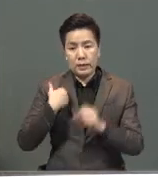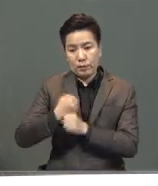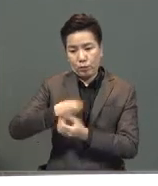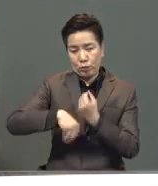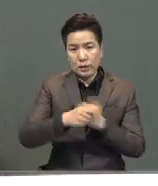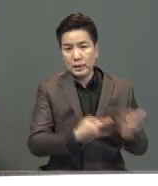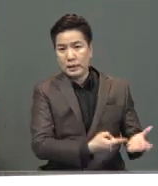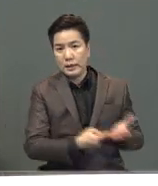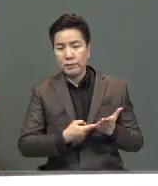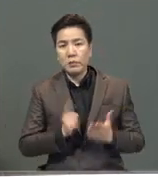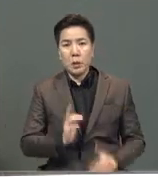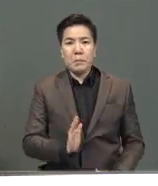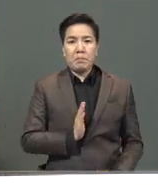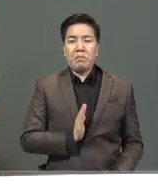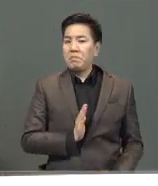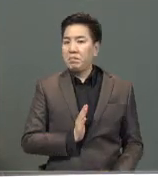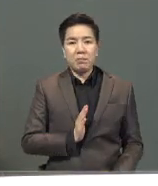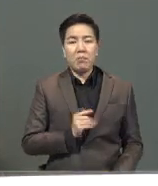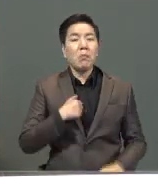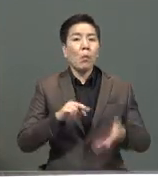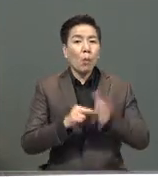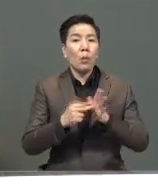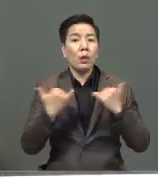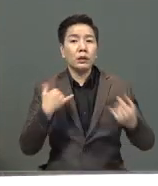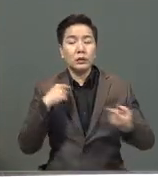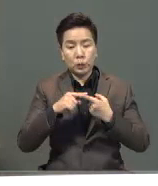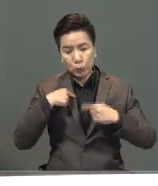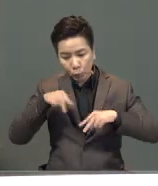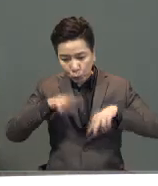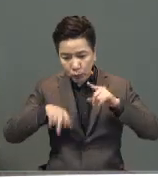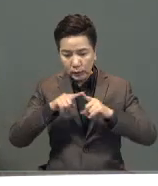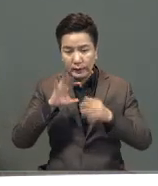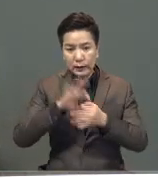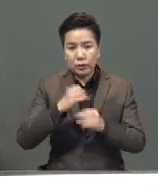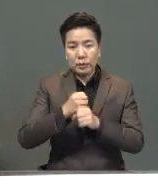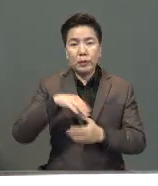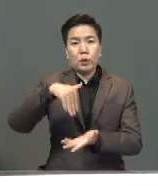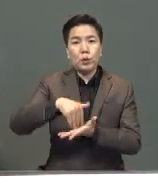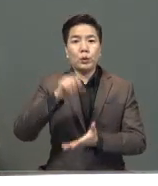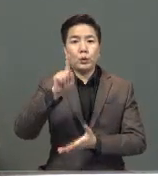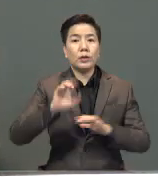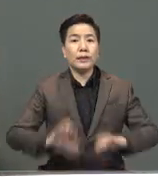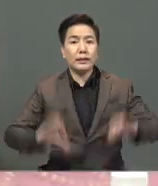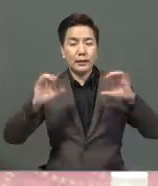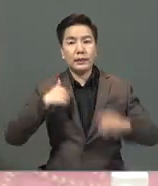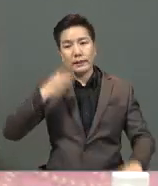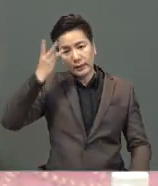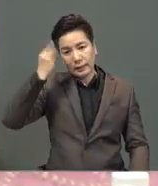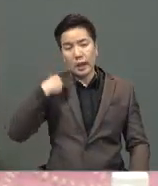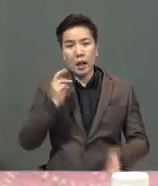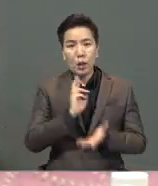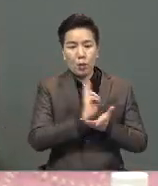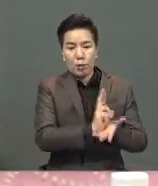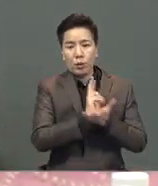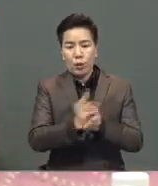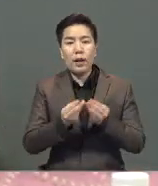ธุรกิจเสนอให้ต้องยึดหลักธรรมาภิบาลครับแต่ในฐานะที่ดูแลงานศูนย์ราชการสะดวกนะครับจึงมีแนวคิดที่จะให้